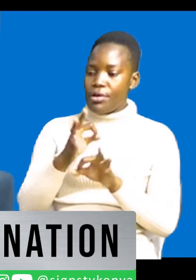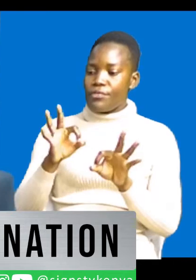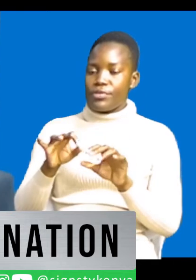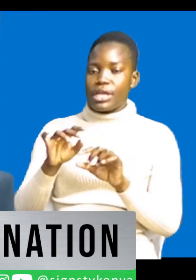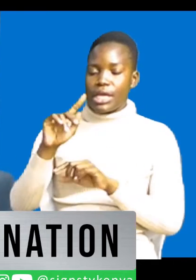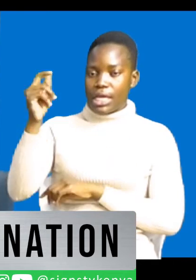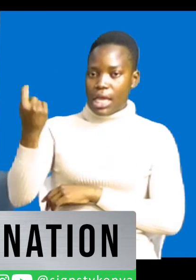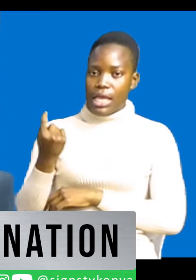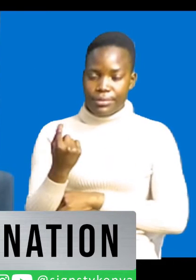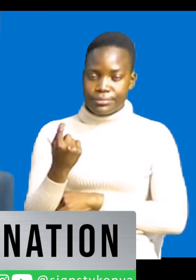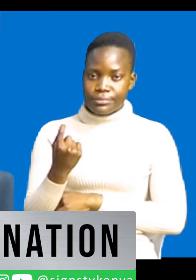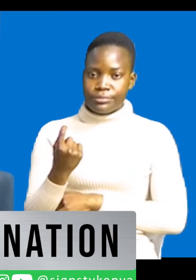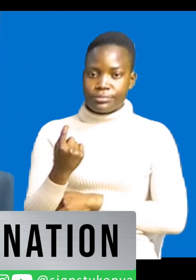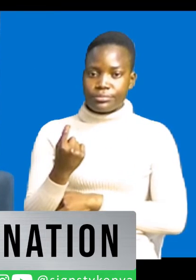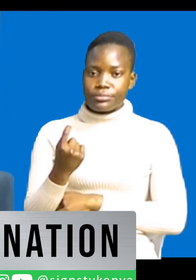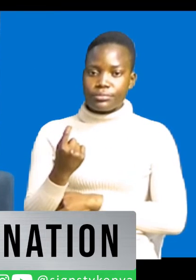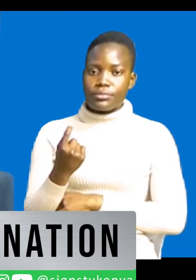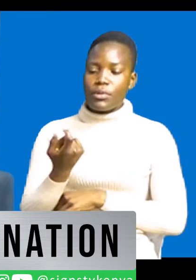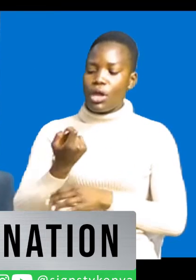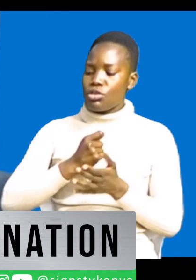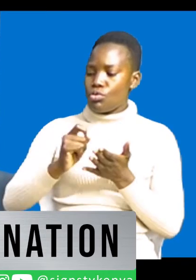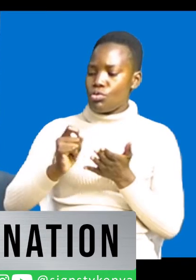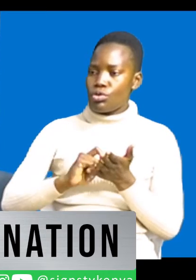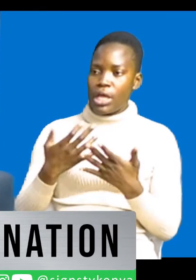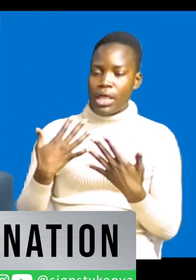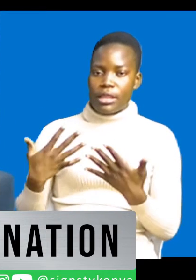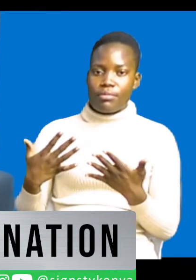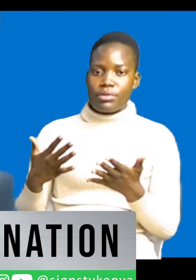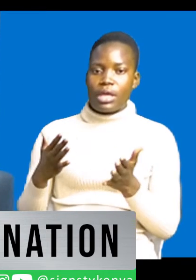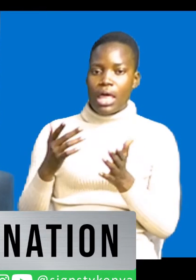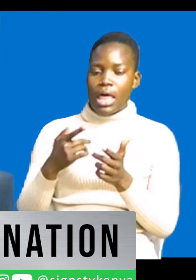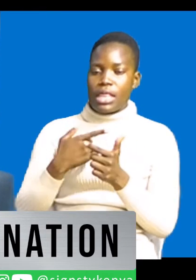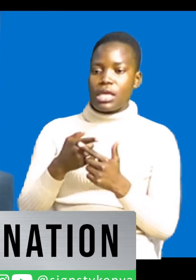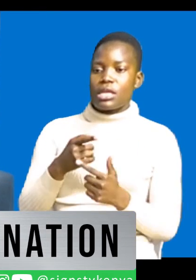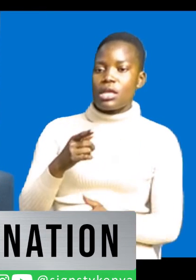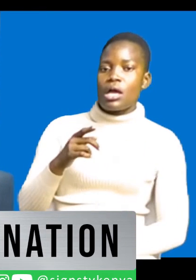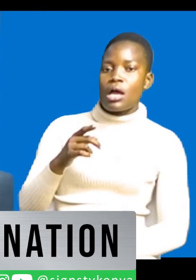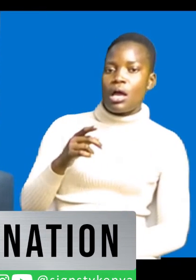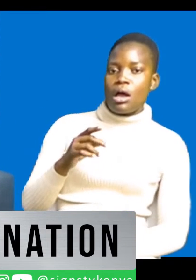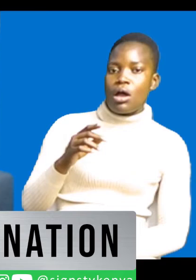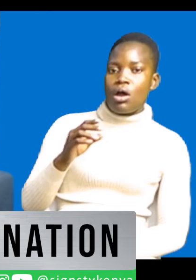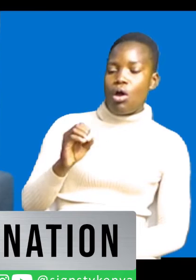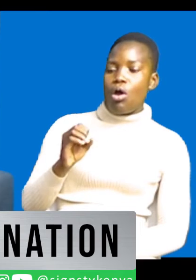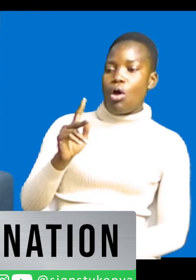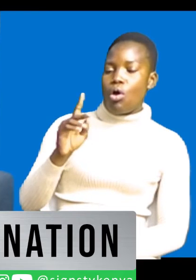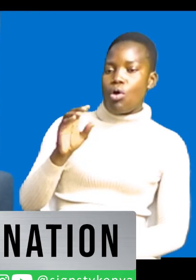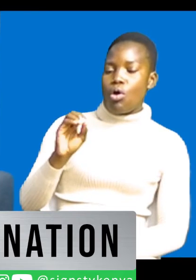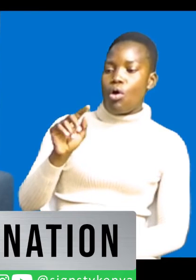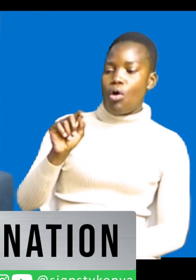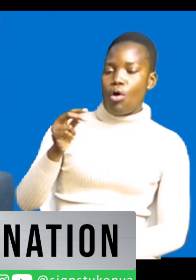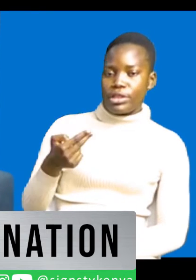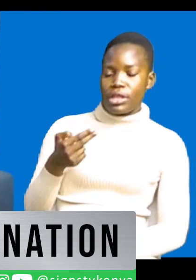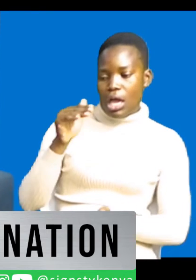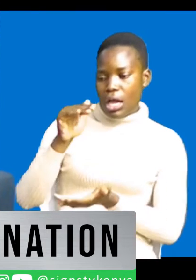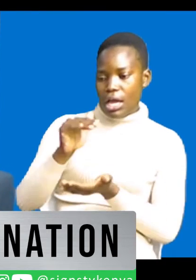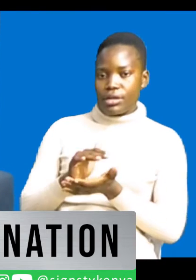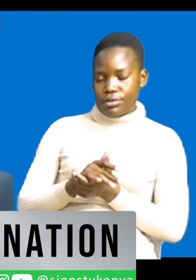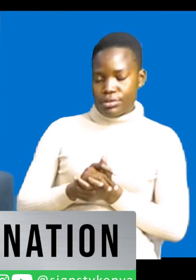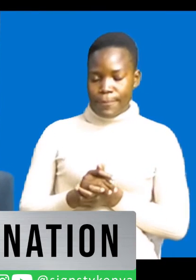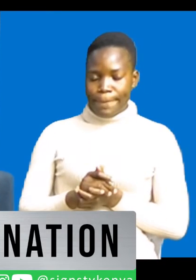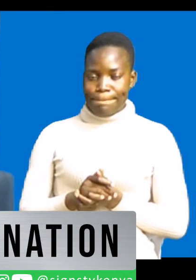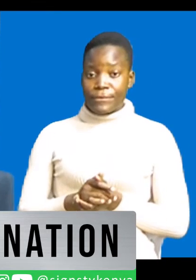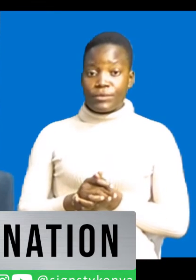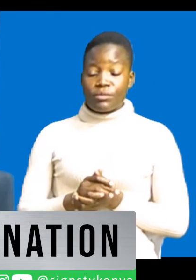belong to, muli draft something na Ekuru Okota akaenda na ipunguza mzigo. What was that? We had